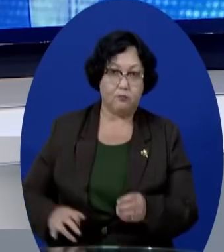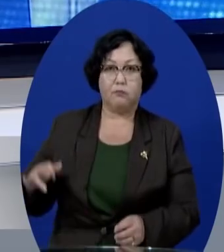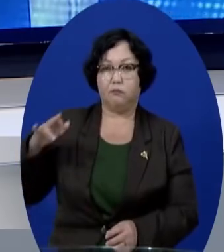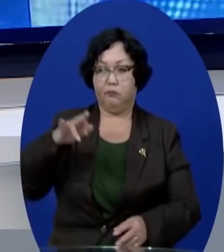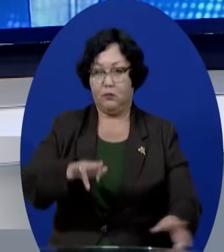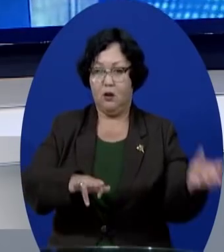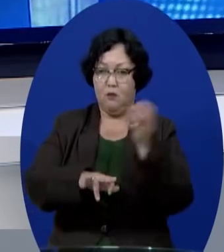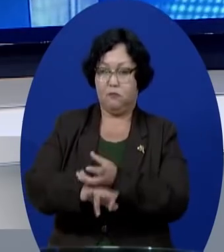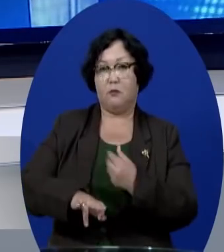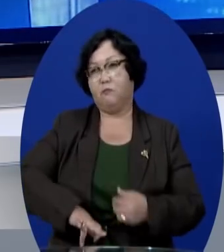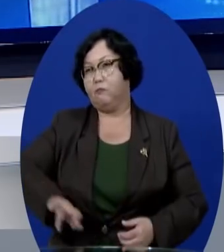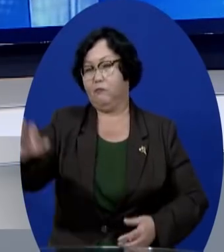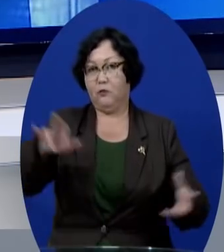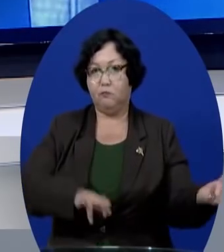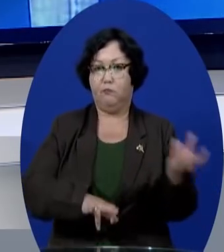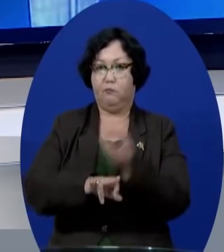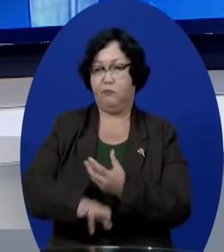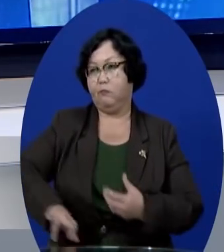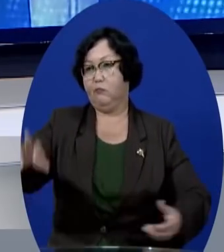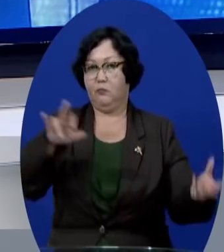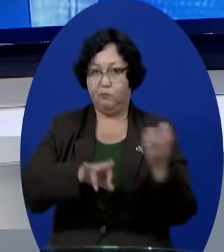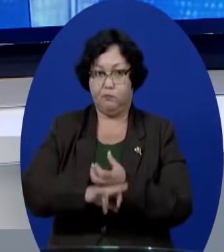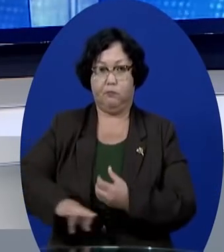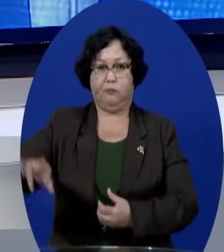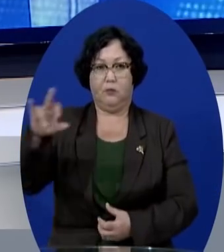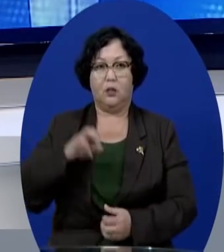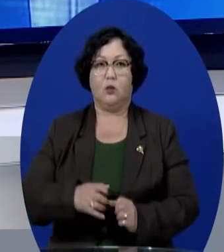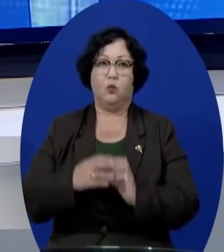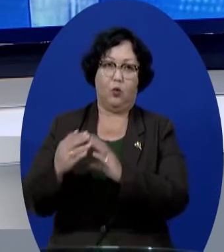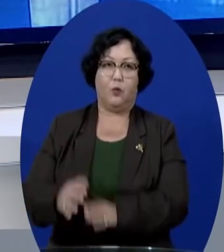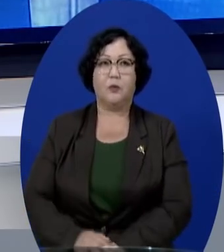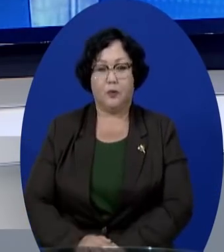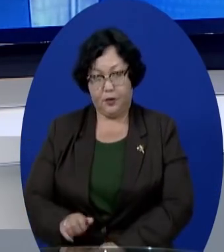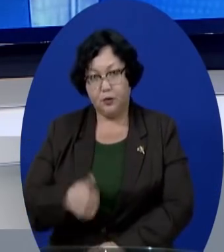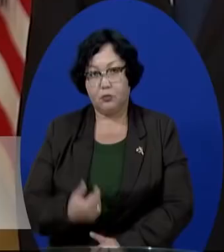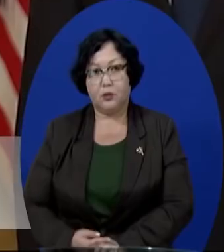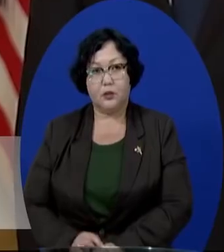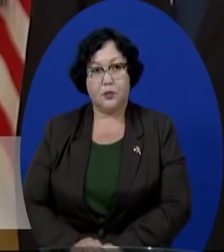иргэдийг нүүлгэн шилжүүлэх ажиллагааг сэргээж эрчимжүүлсэн тухайга Пентагоноос зарлсан байна.